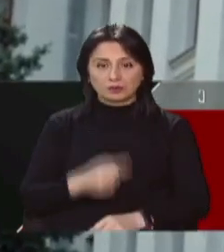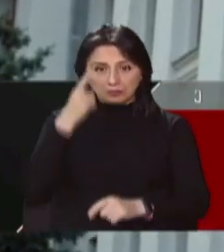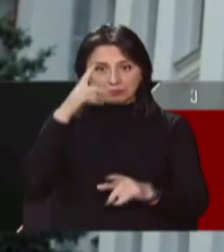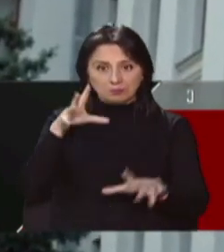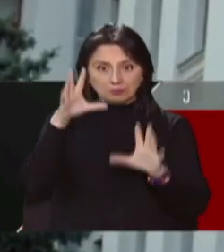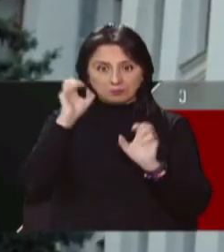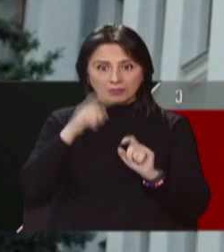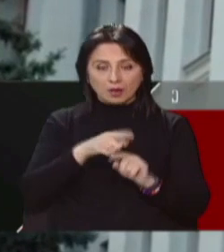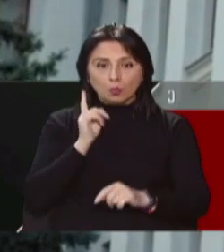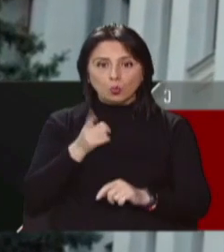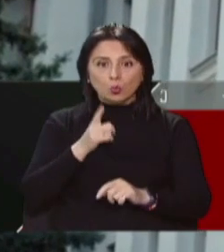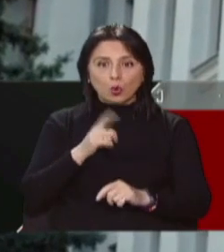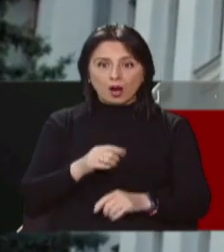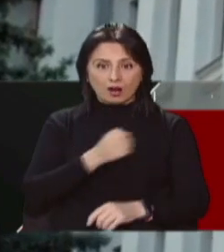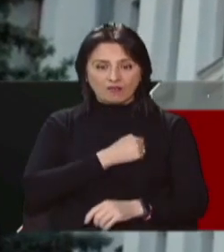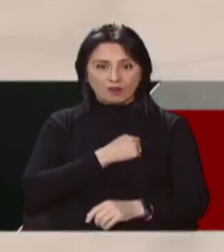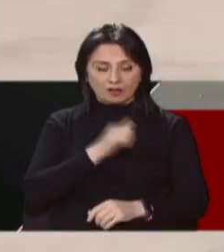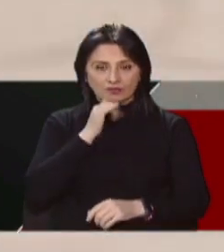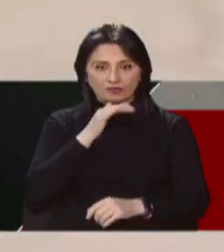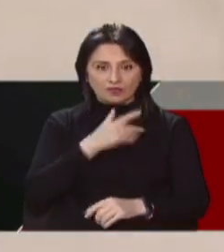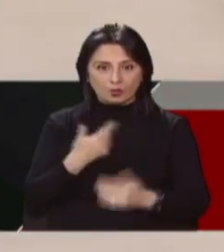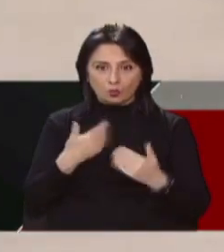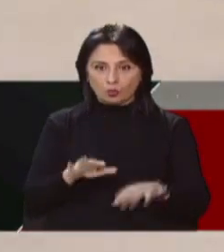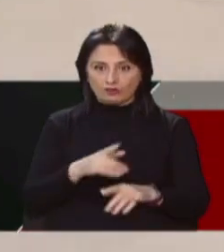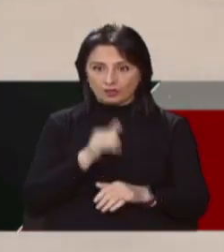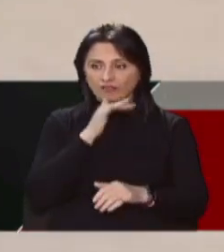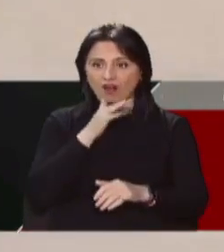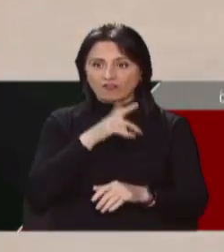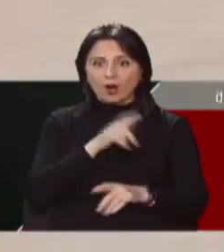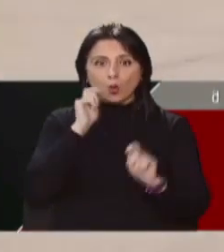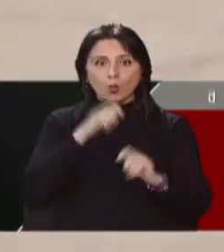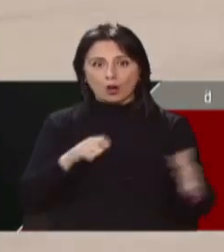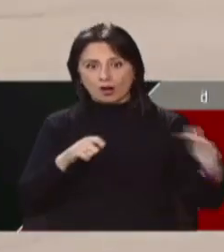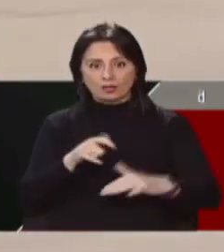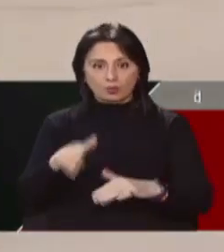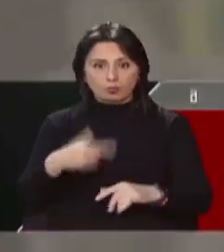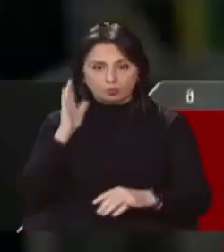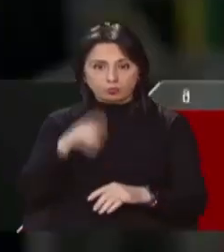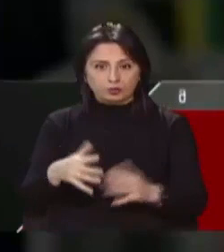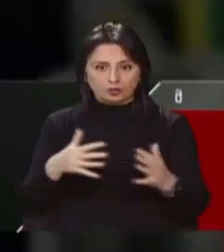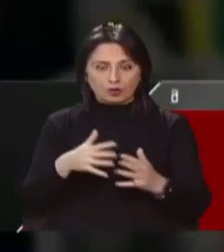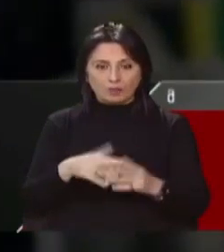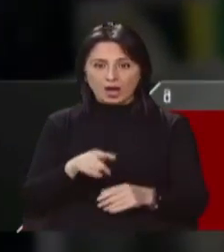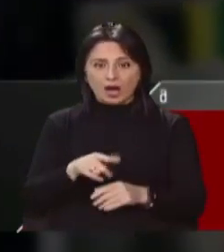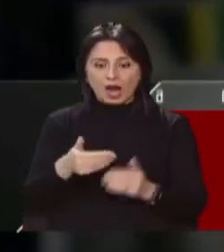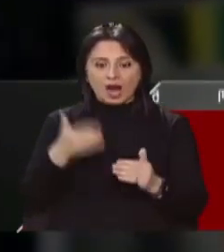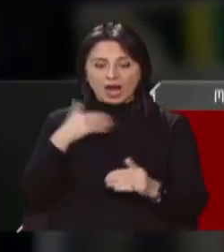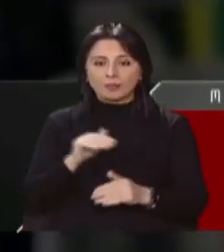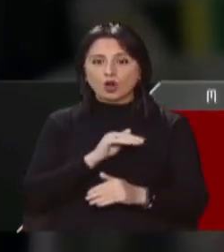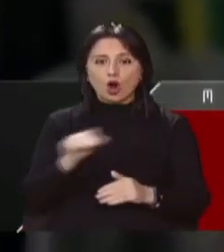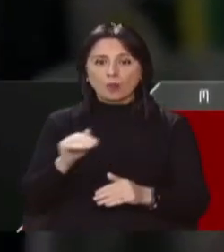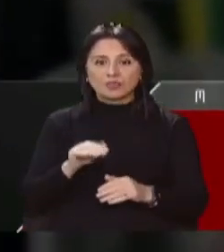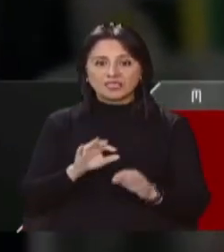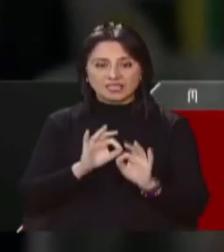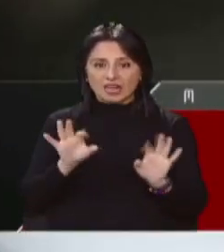არა ეს მილიტარისტული მუქარა უკრაინის ოფიციალურ პოზიციად, ეს უცნობია, თუმცა პრეზიდენტ ზელენსკის კაბინეტი მის არცერთ განცხადებას აქამდე ოფიციალურად